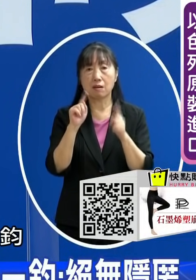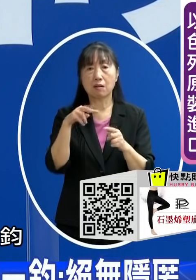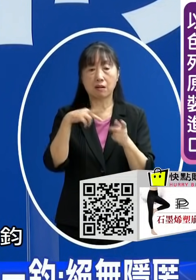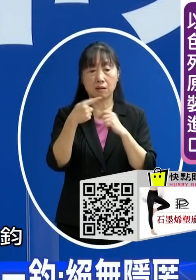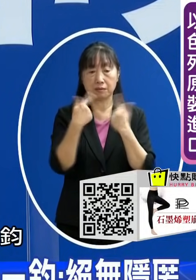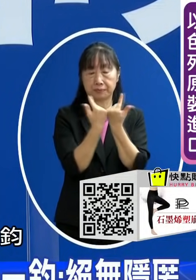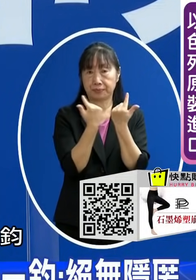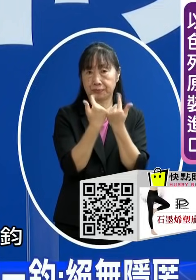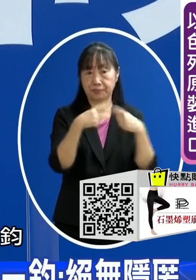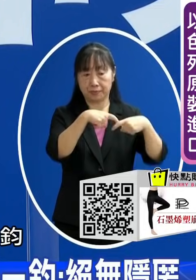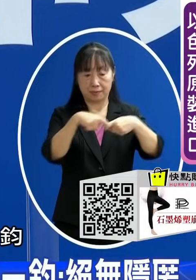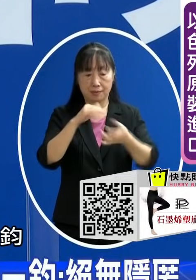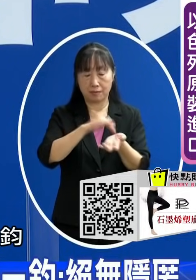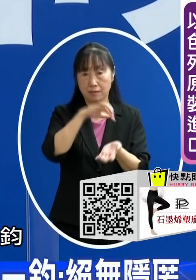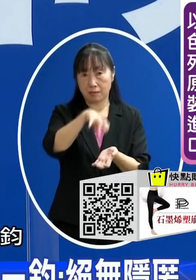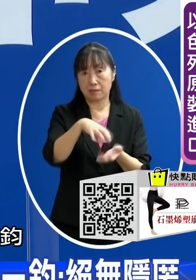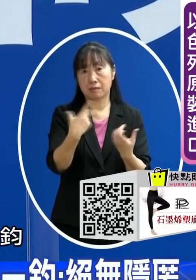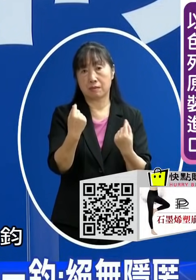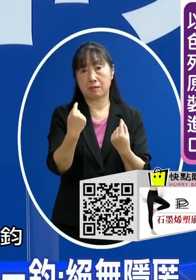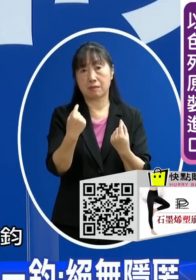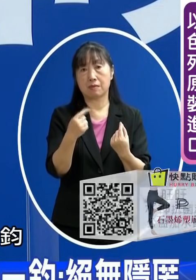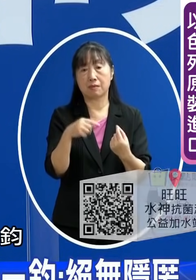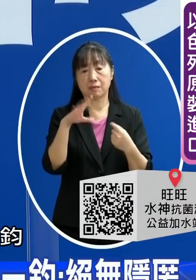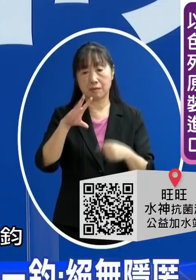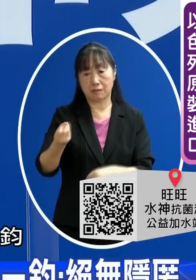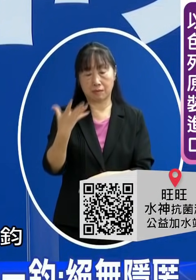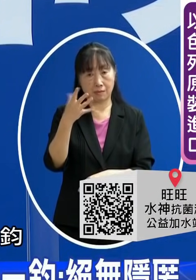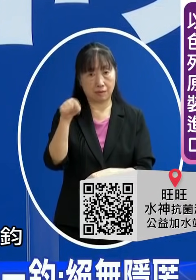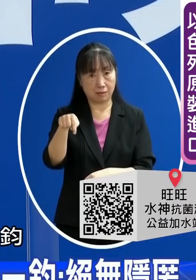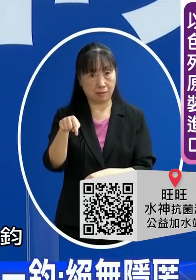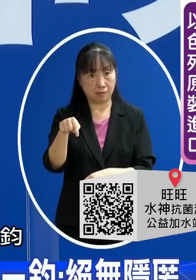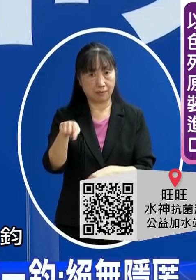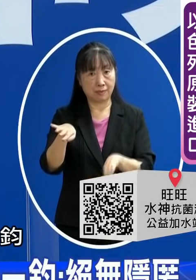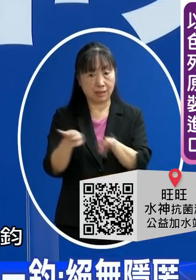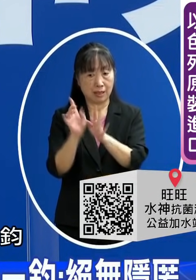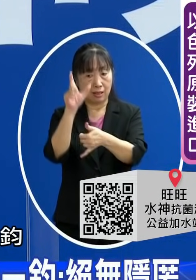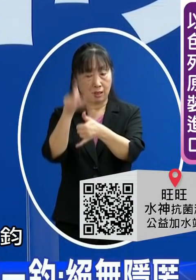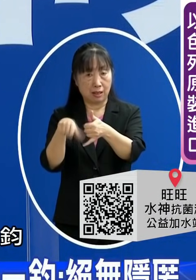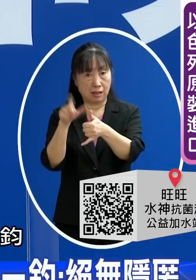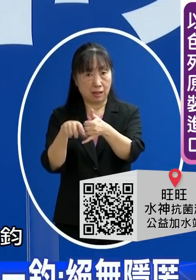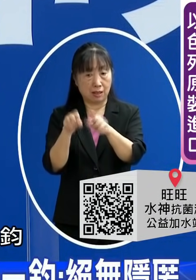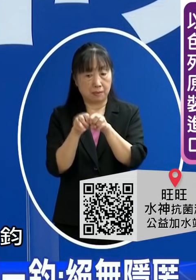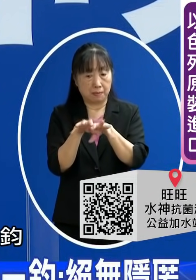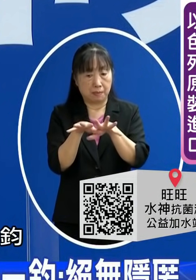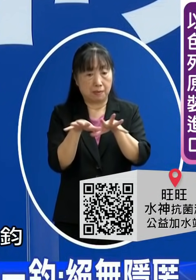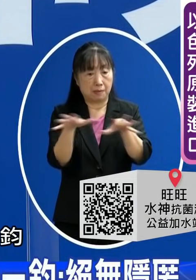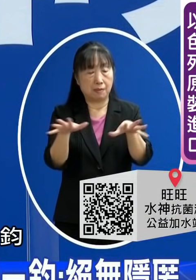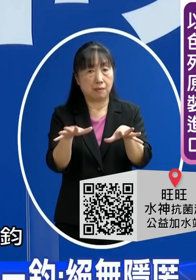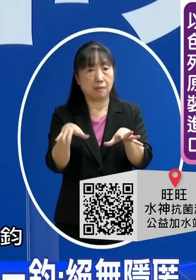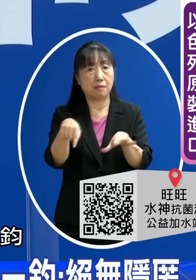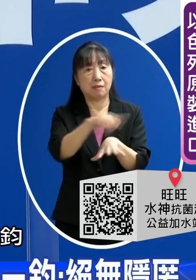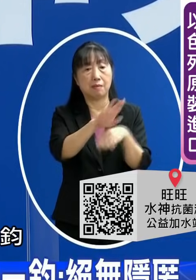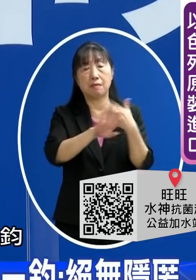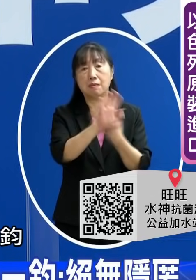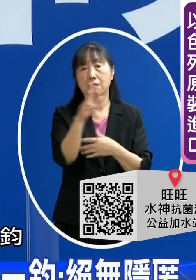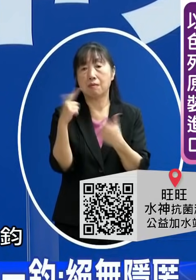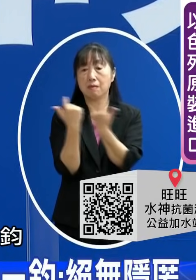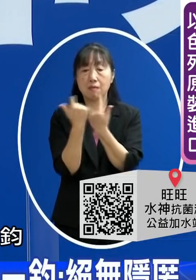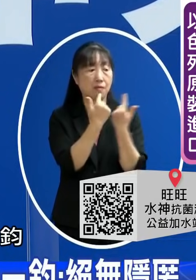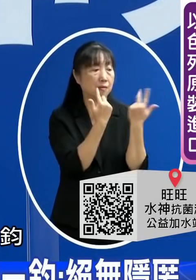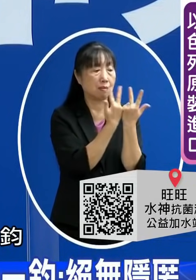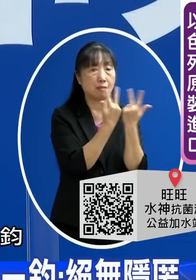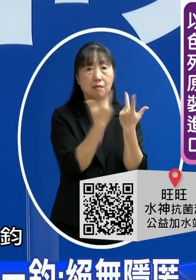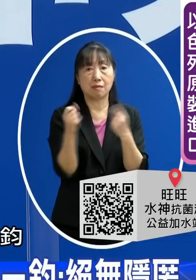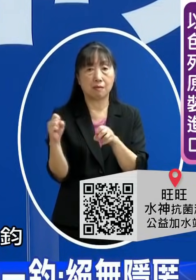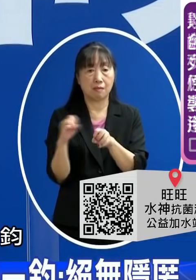这两个系统就是在我们万华开始有这个个案比较多，然后扩散到台北其他区域跟新北的时候，他